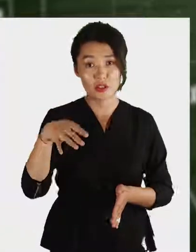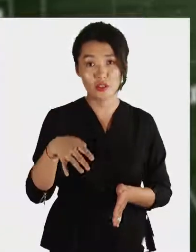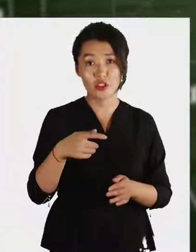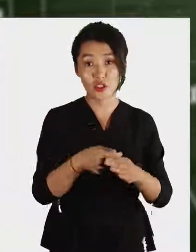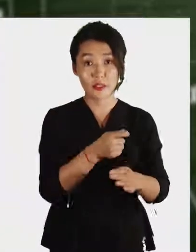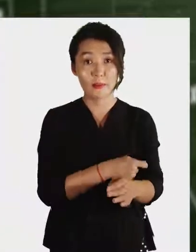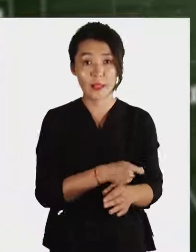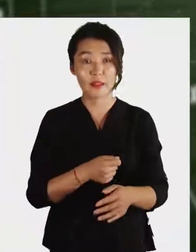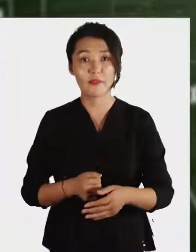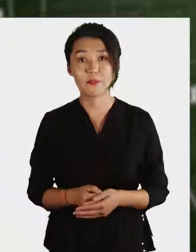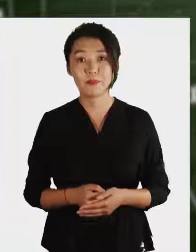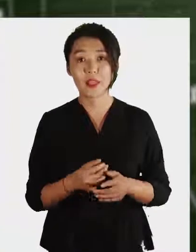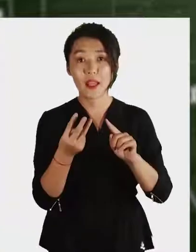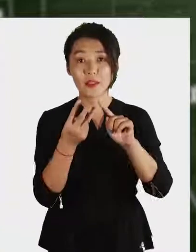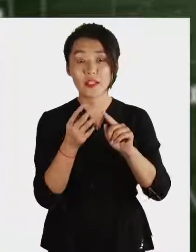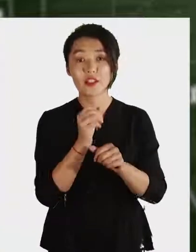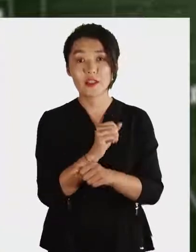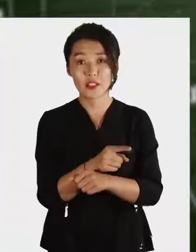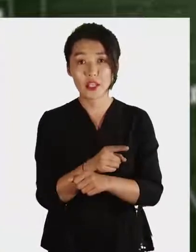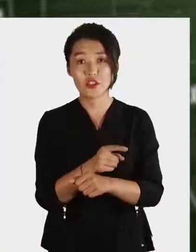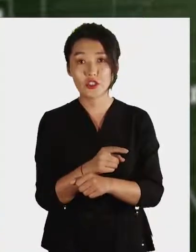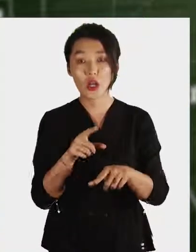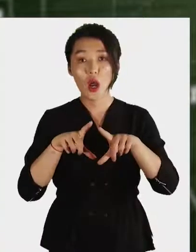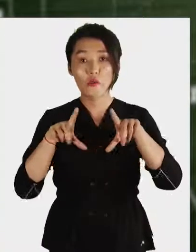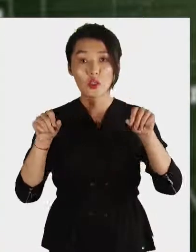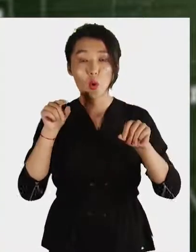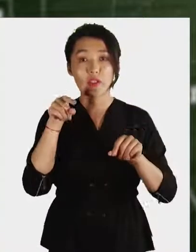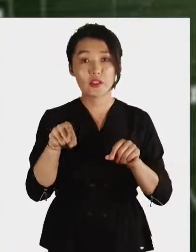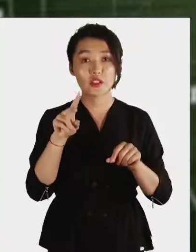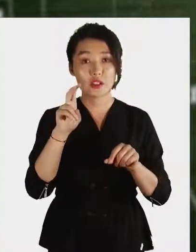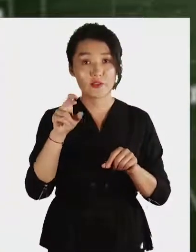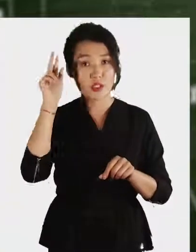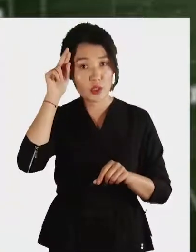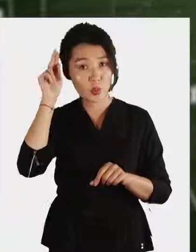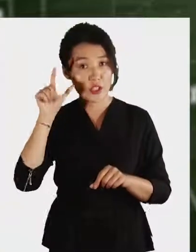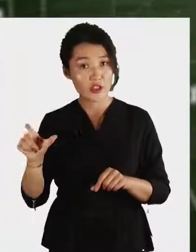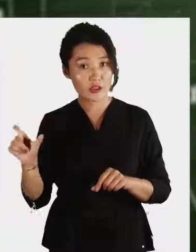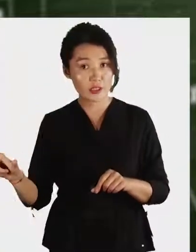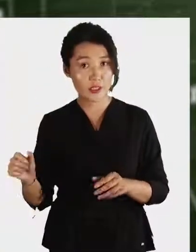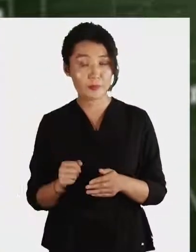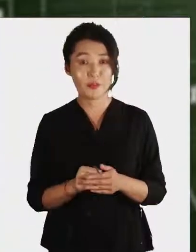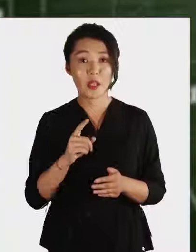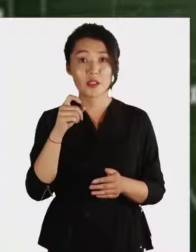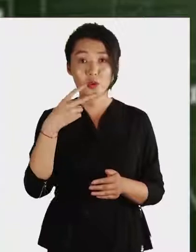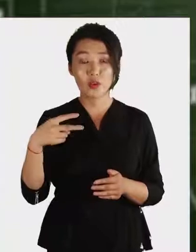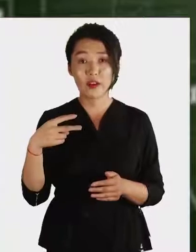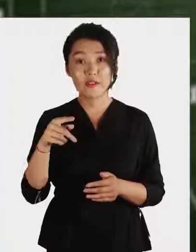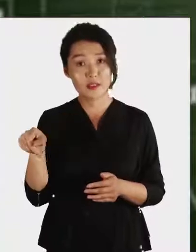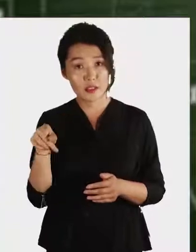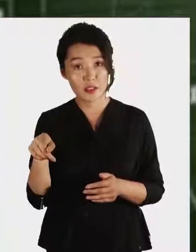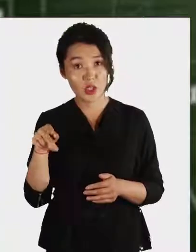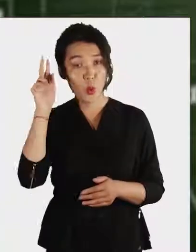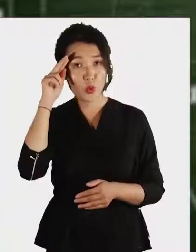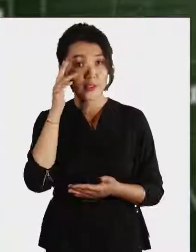километров. Третья задача. В школе 1200 учащихся. 120 из них учатся на